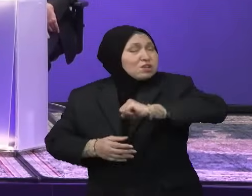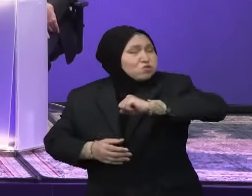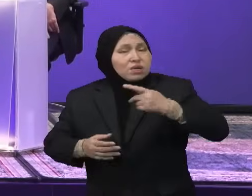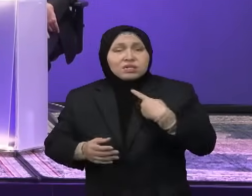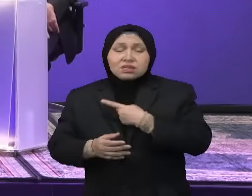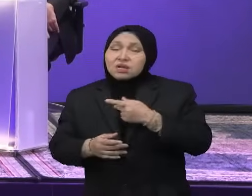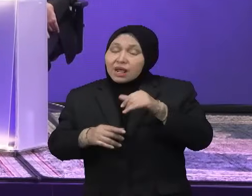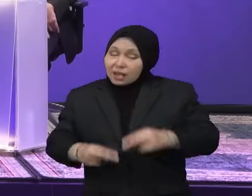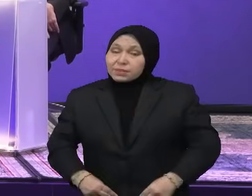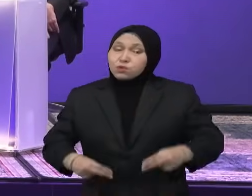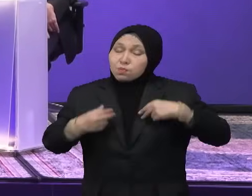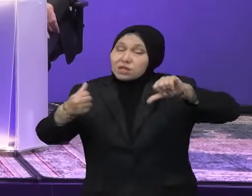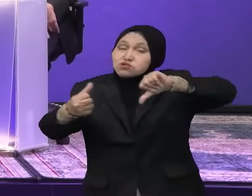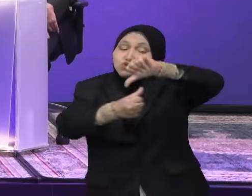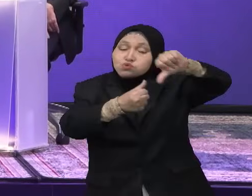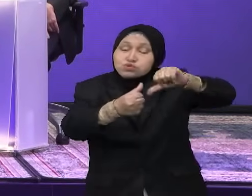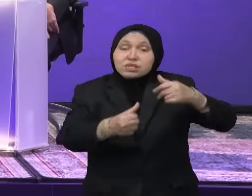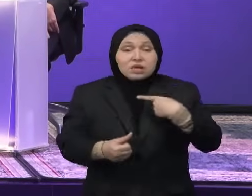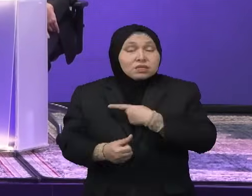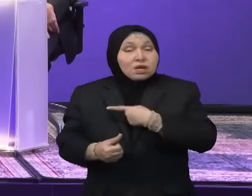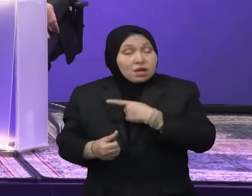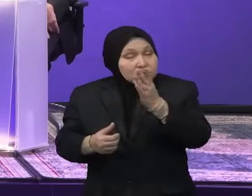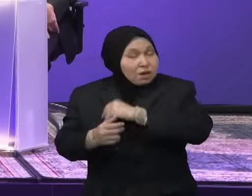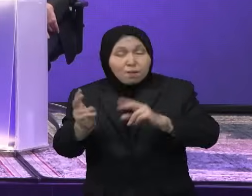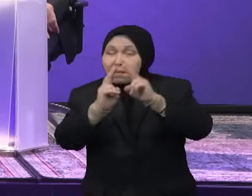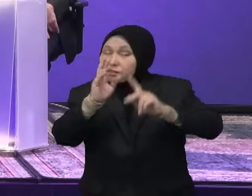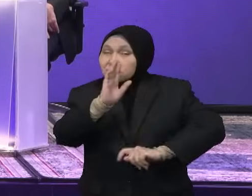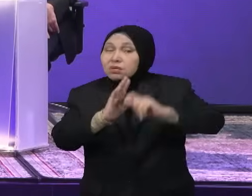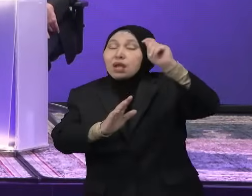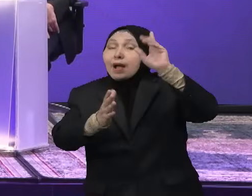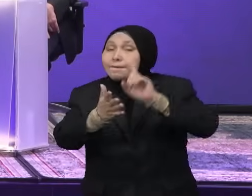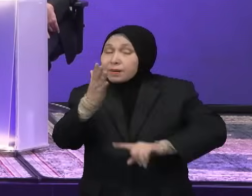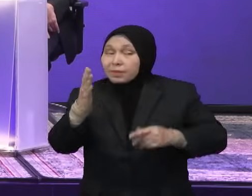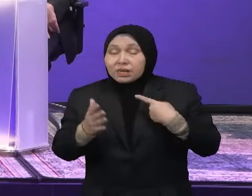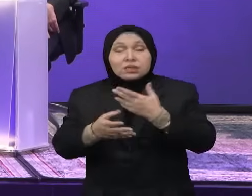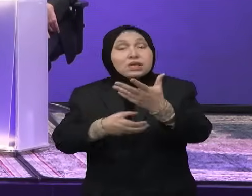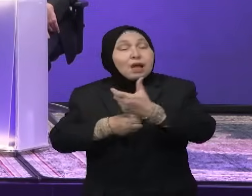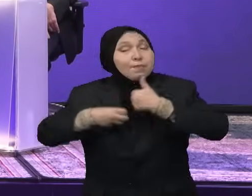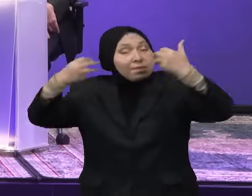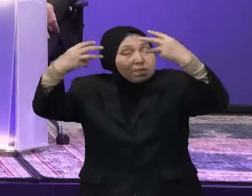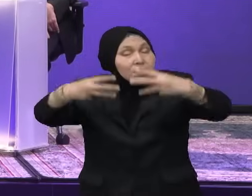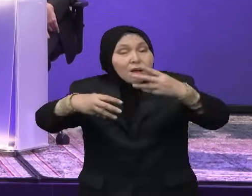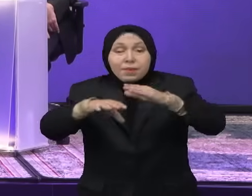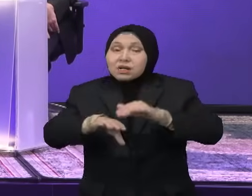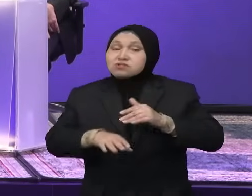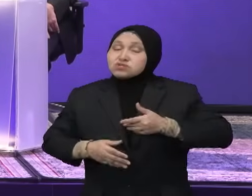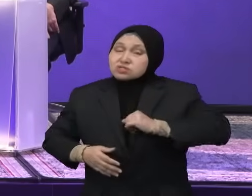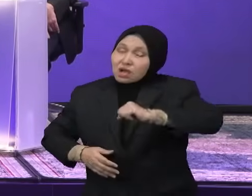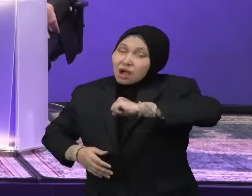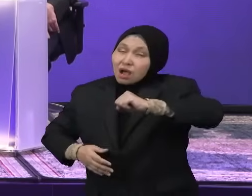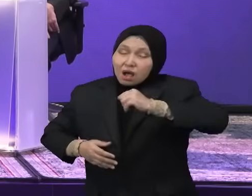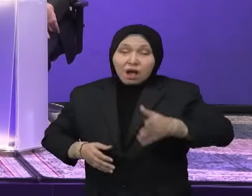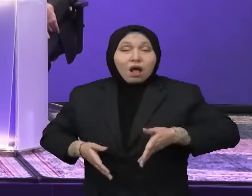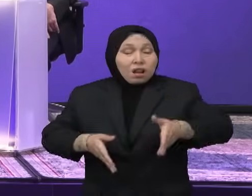dalam kehidupan sosial kita, dan puncaknya itu ialah apabila kita dapat berperang pada jalan Allah kalau